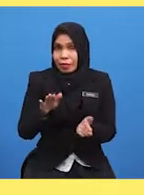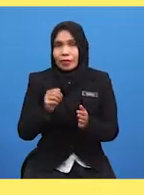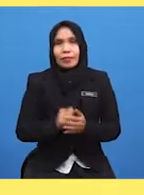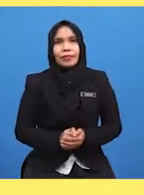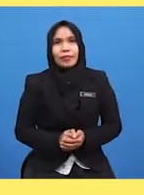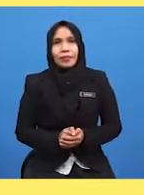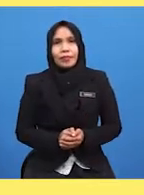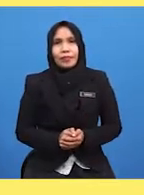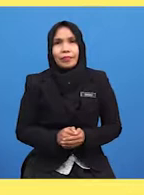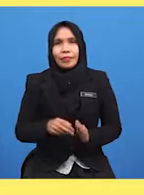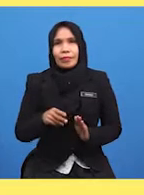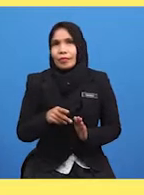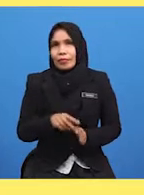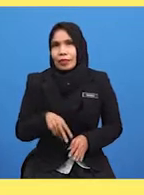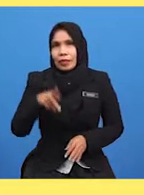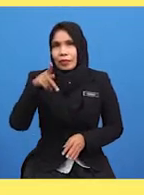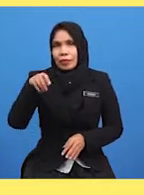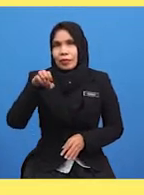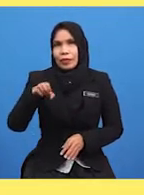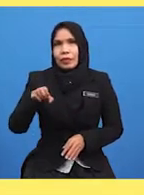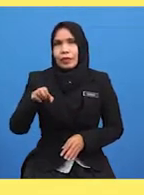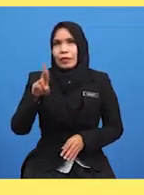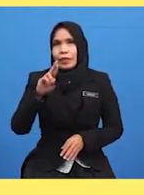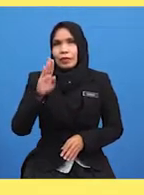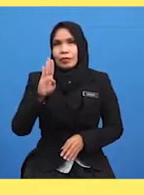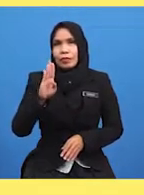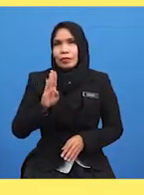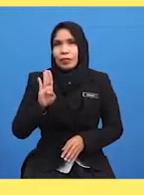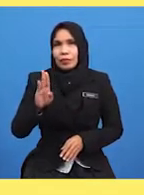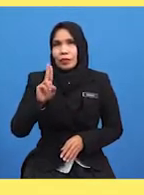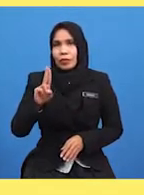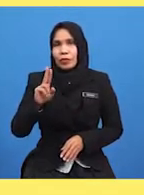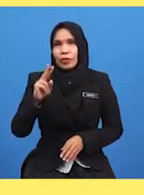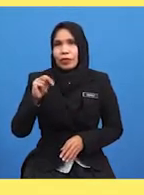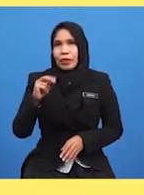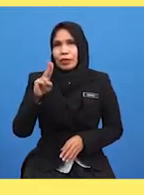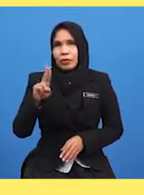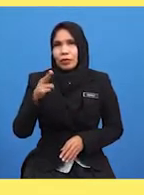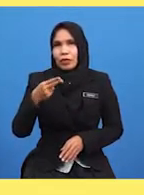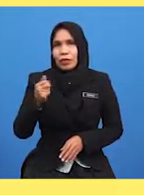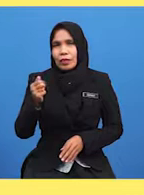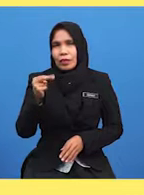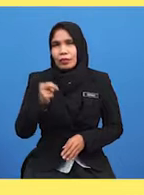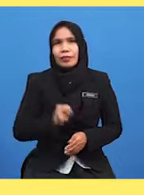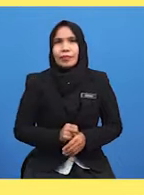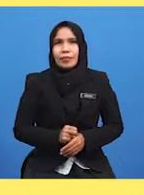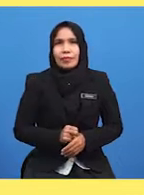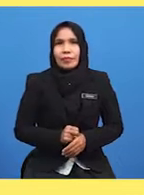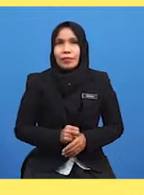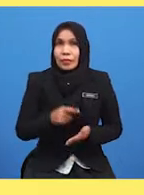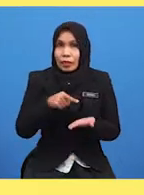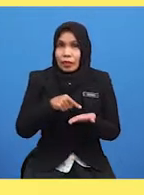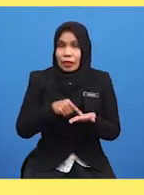British pembunuhan Kholidi jadikan alasan untuk mendesak Sutan menerima naungan PT Sutan